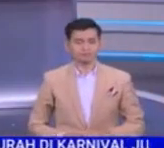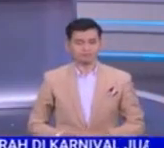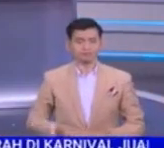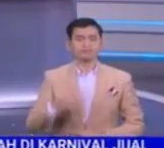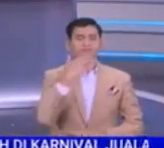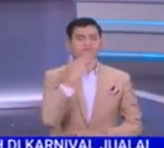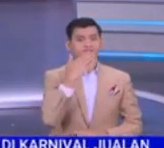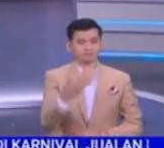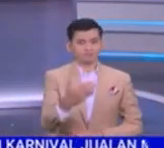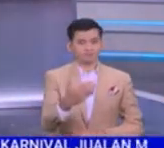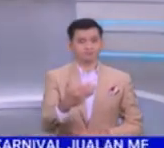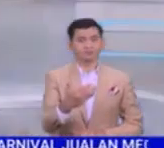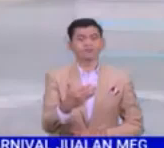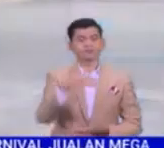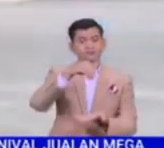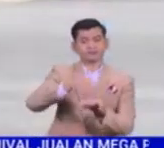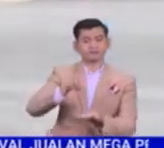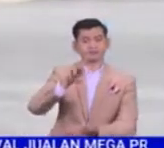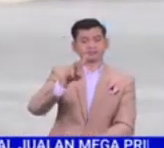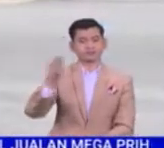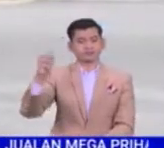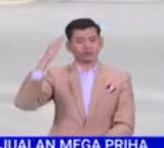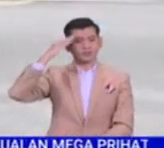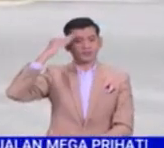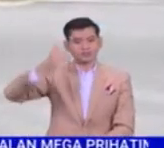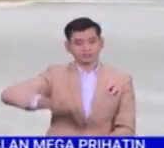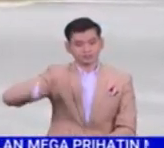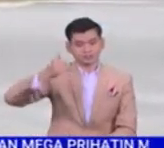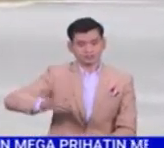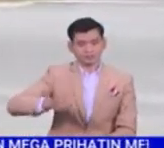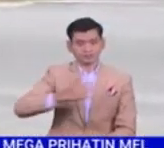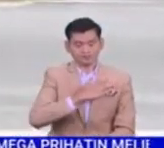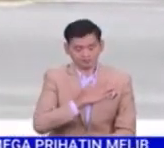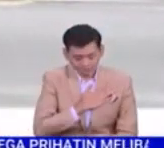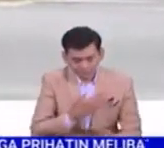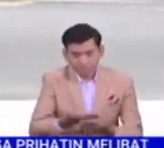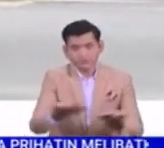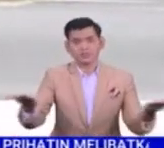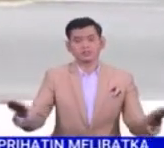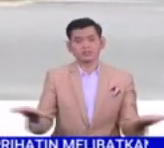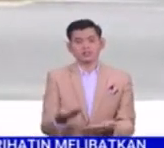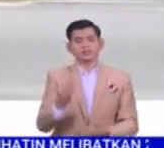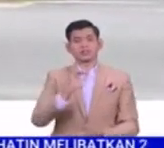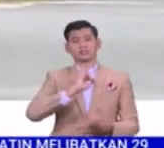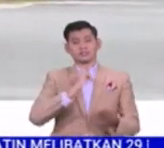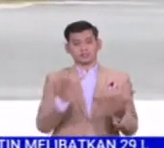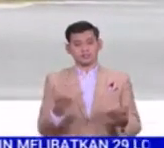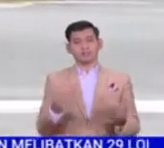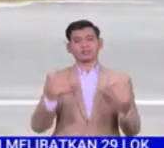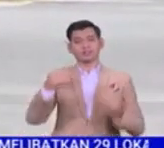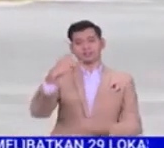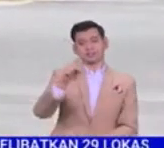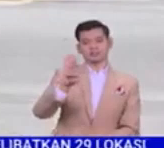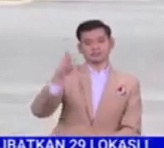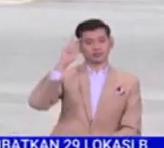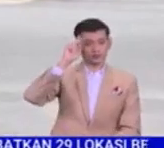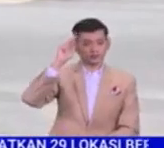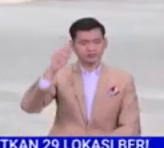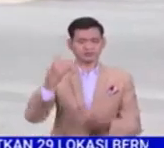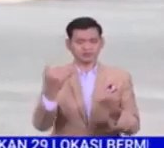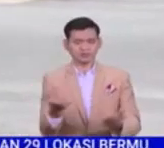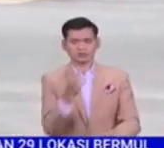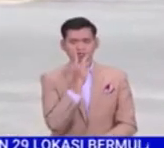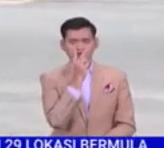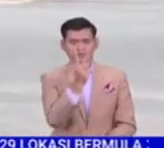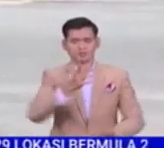Baik, terima kasih rakan sukas di Angkasa Puri. Assalamualaikum dan salam sejahtera. Ketika ini saya berada di Tunjung Kota Baru untuk meninjau keadaan terkini